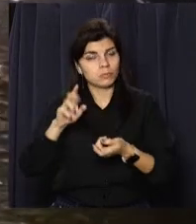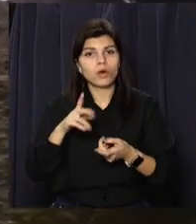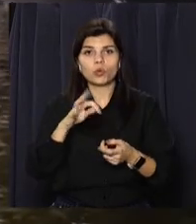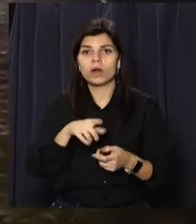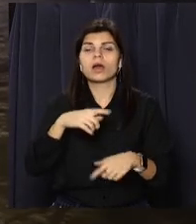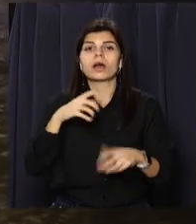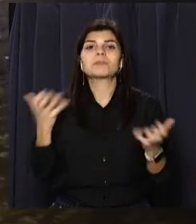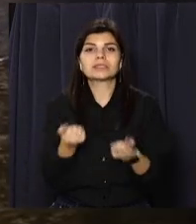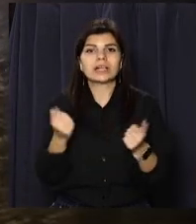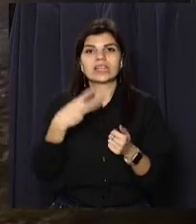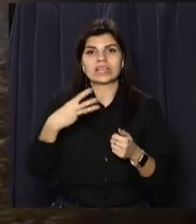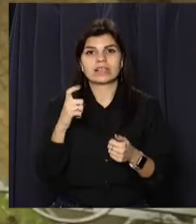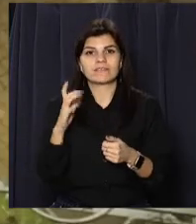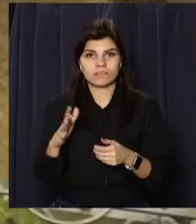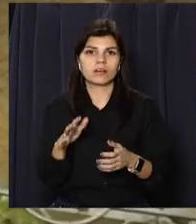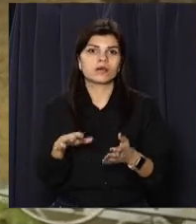ліквідували пожежу.